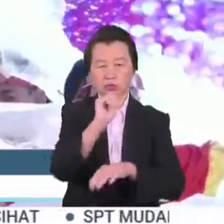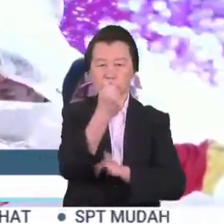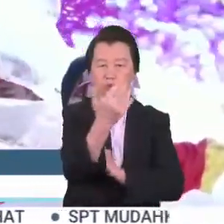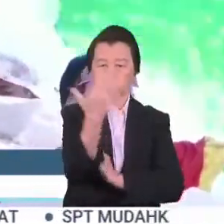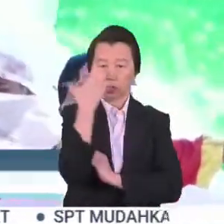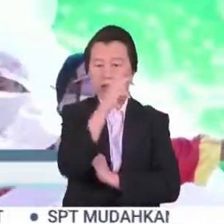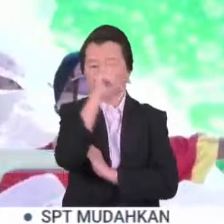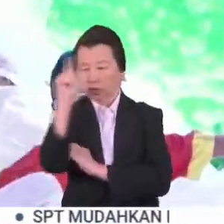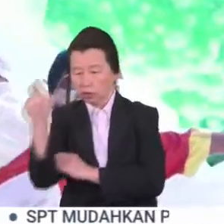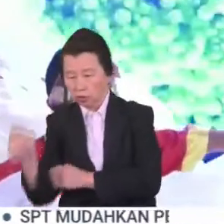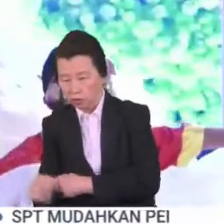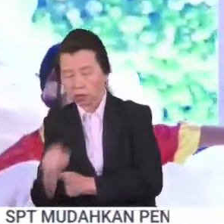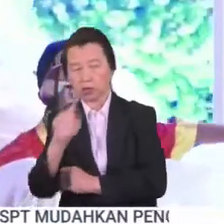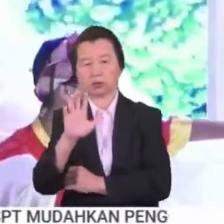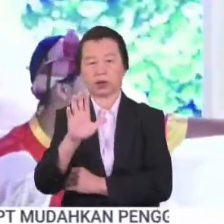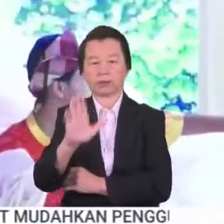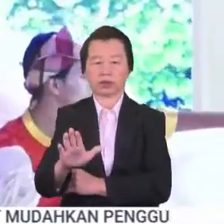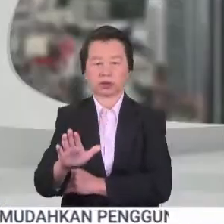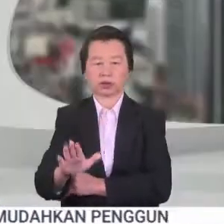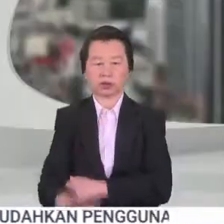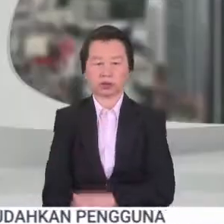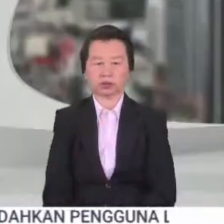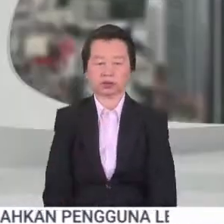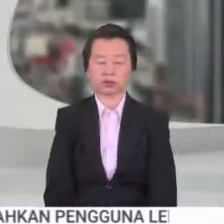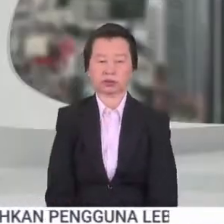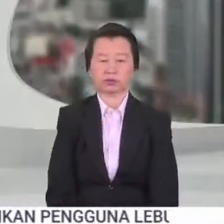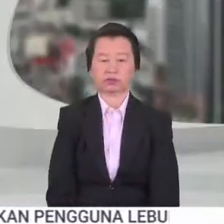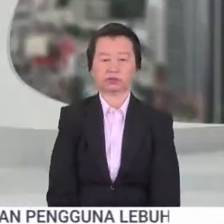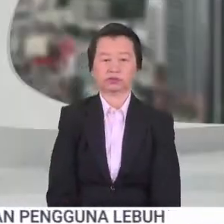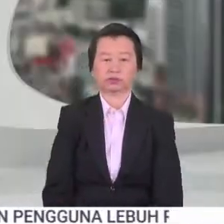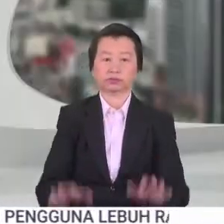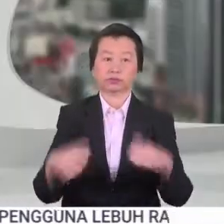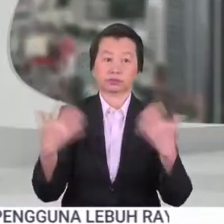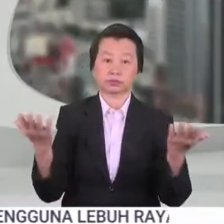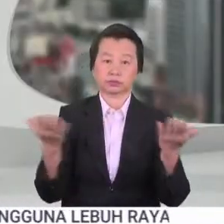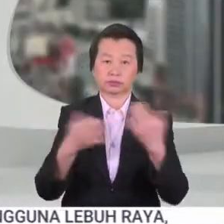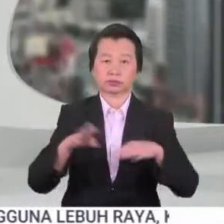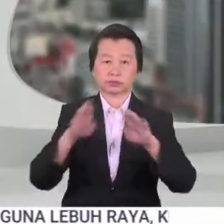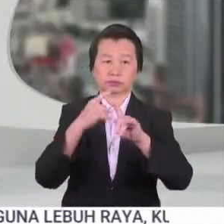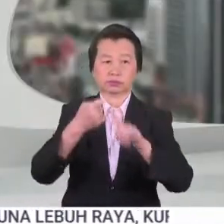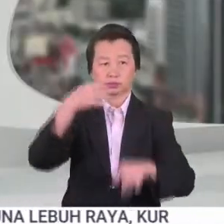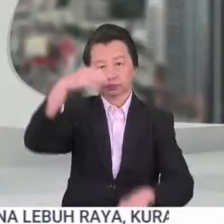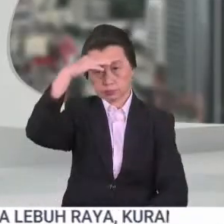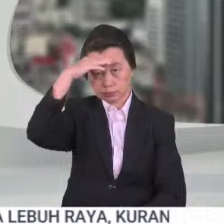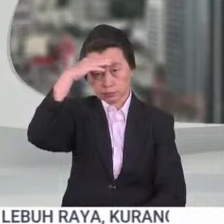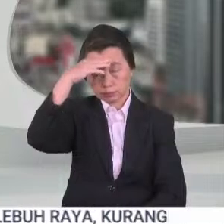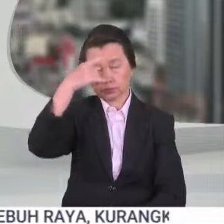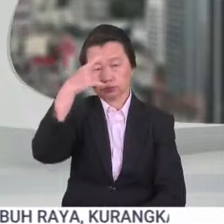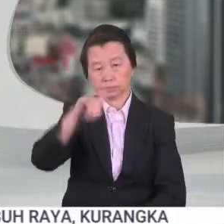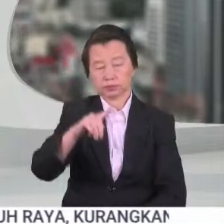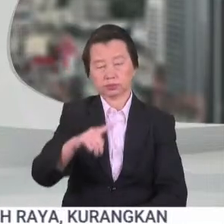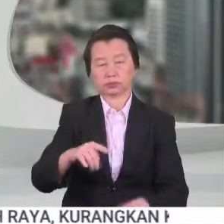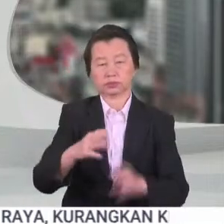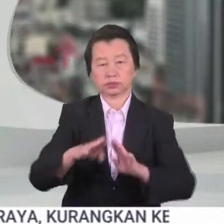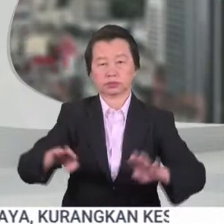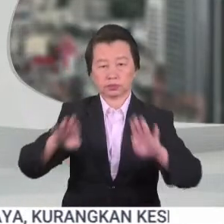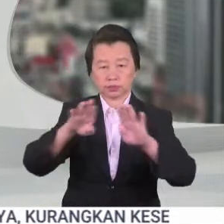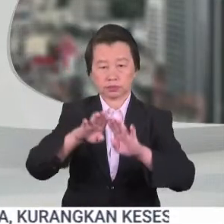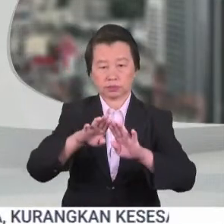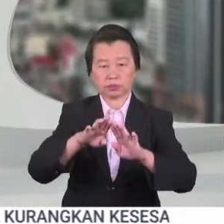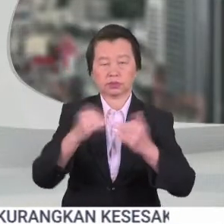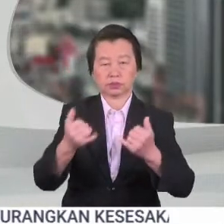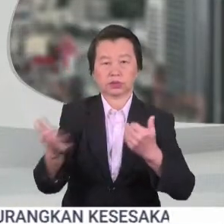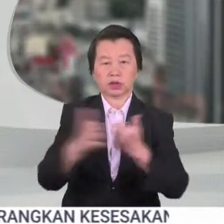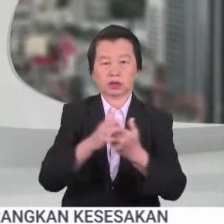hingga 5 petang sekian lintas langsung dari Johor pada petang ini untuk lagi perkembangan berita